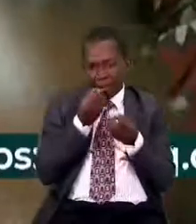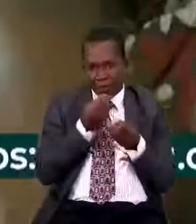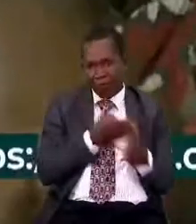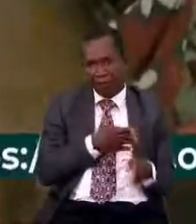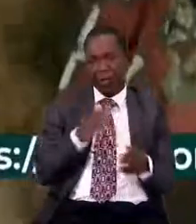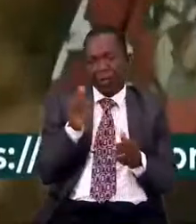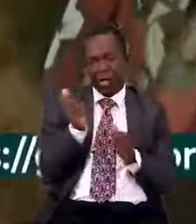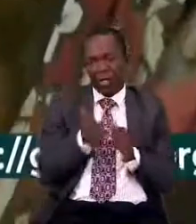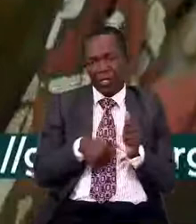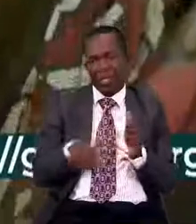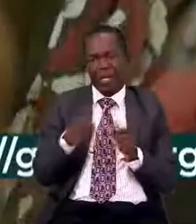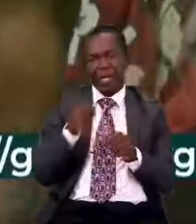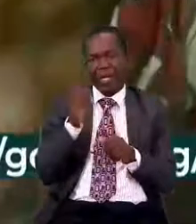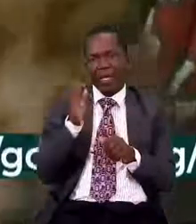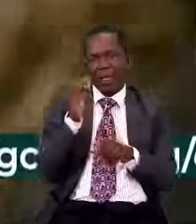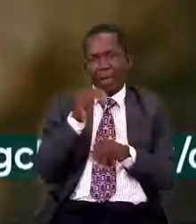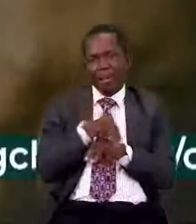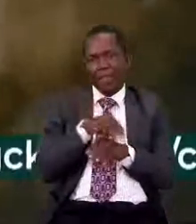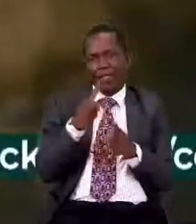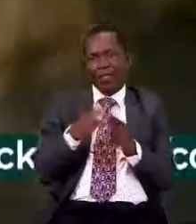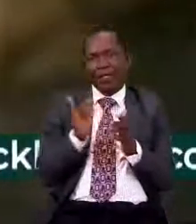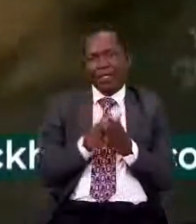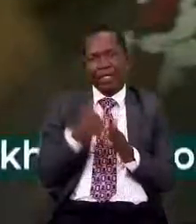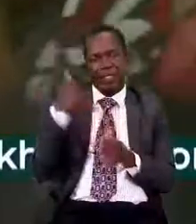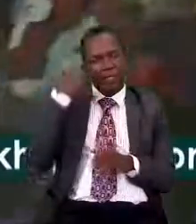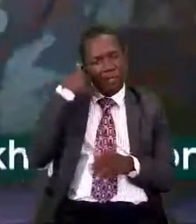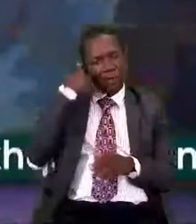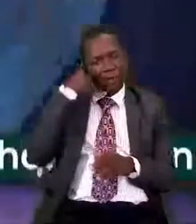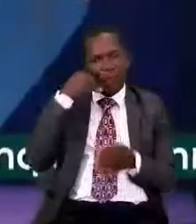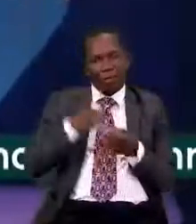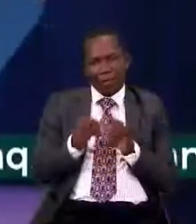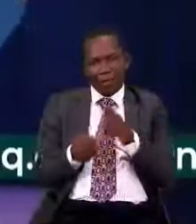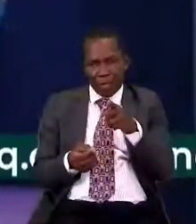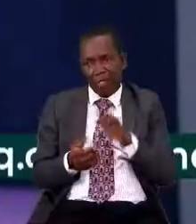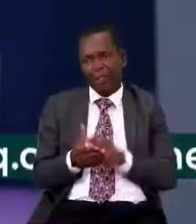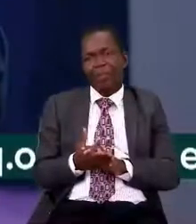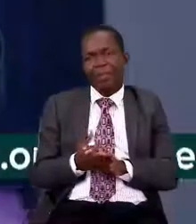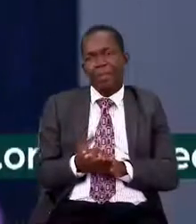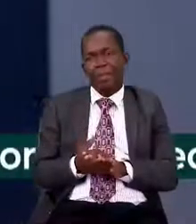puissance. Vous allez voir des miracles